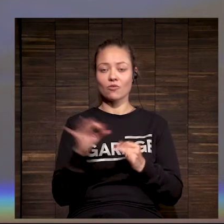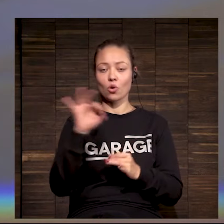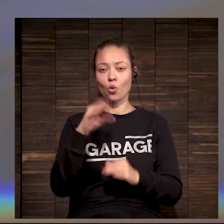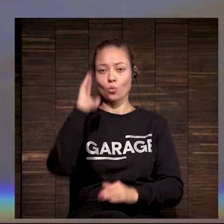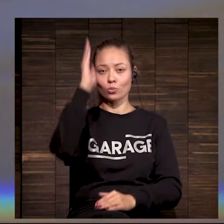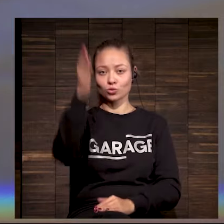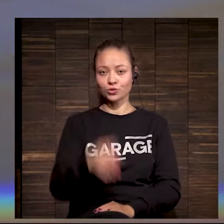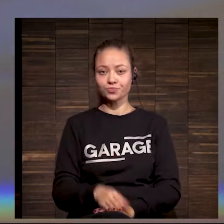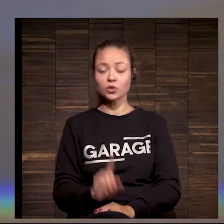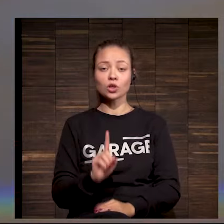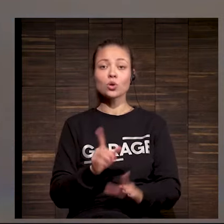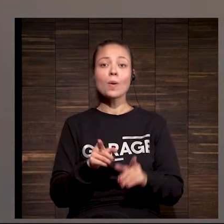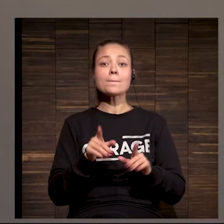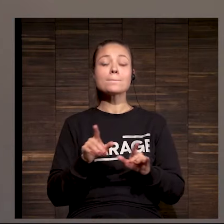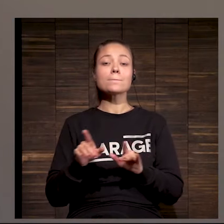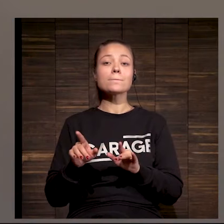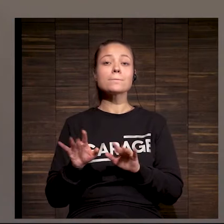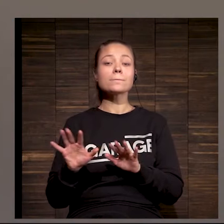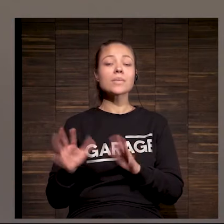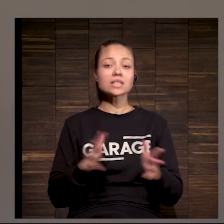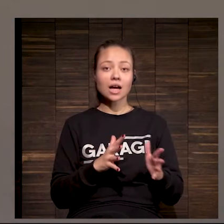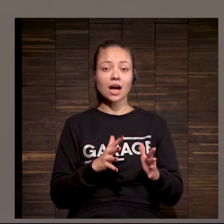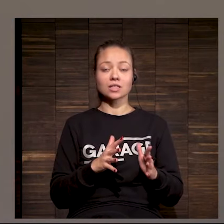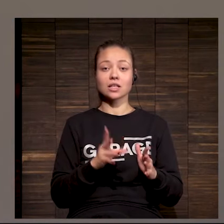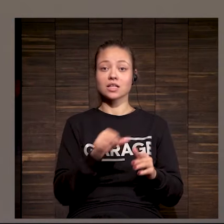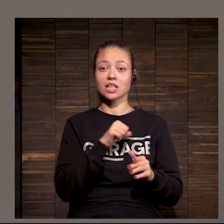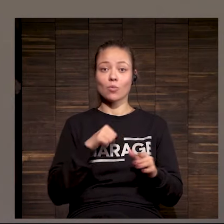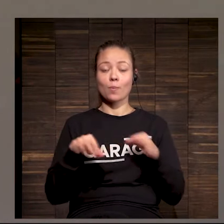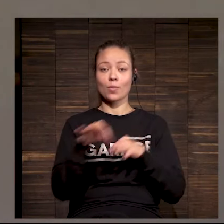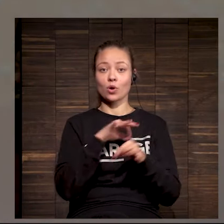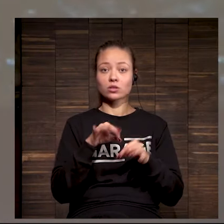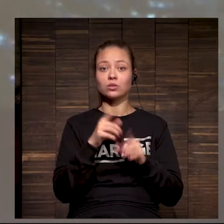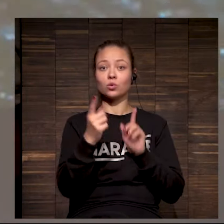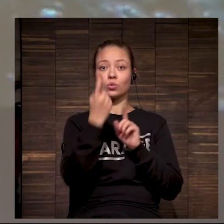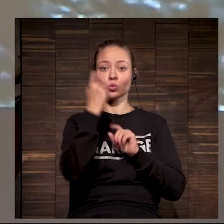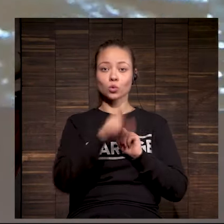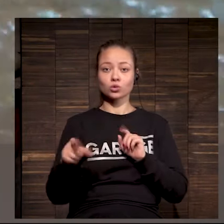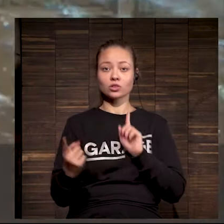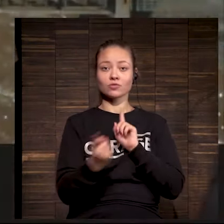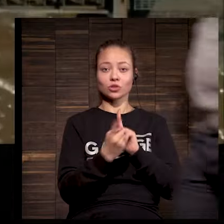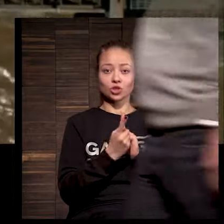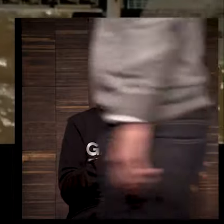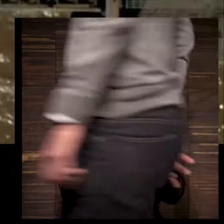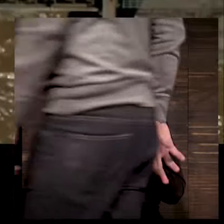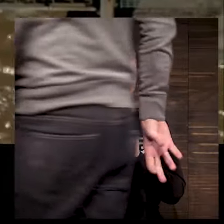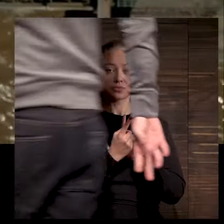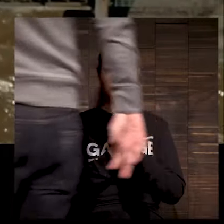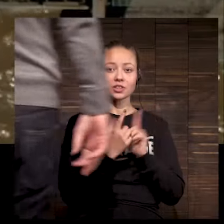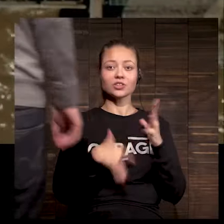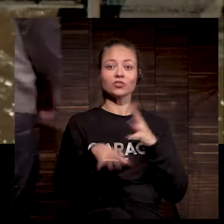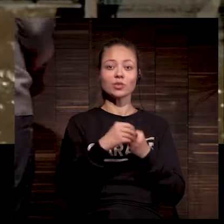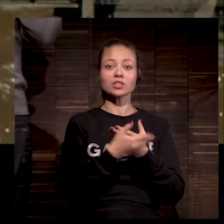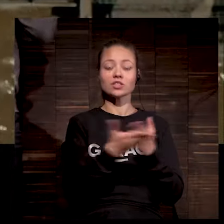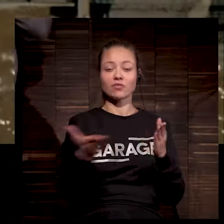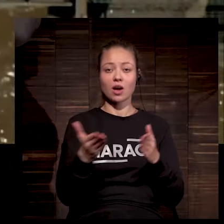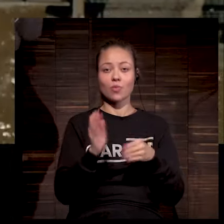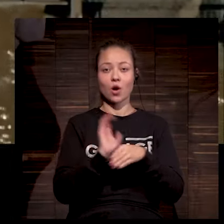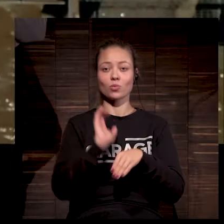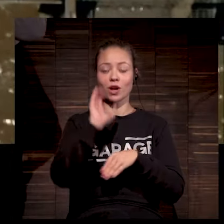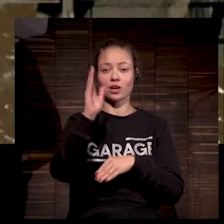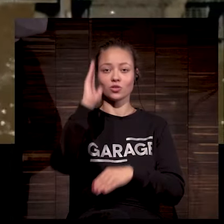что происходило на самом проекте вас встречали художники и с вами вместе отправлялись будущее вот трейлера то